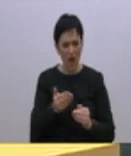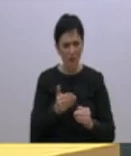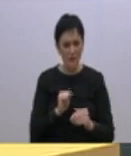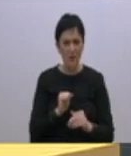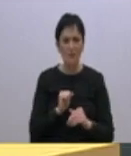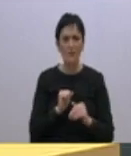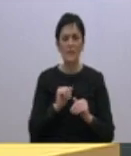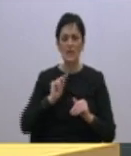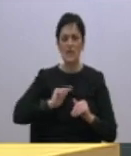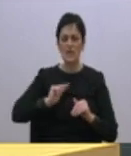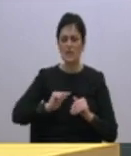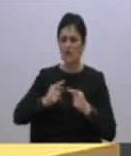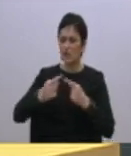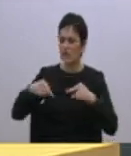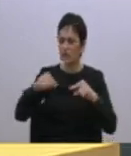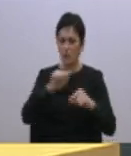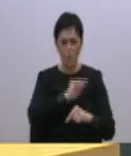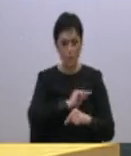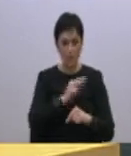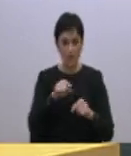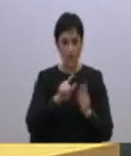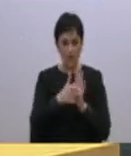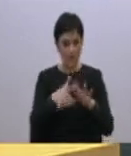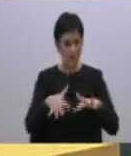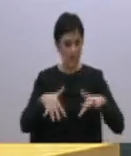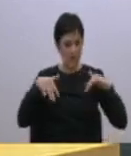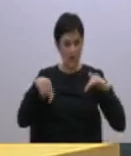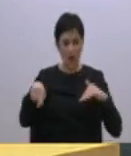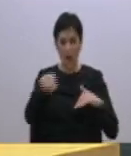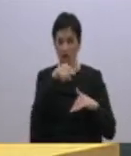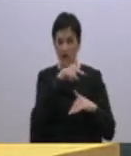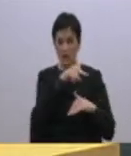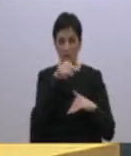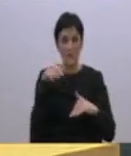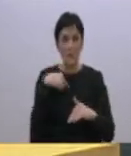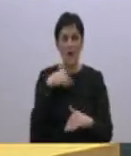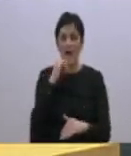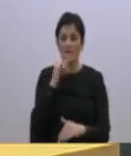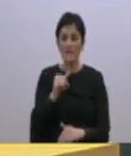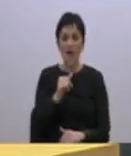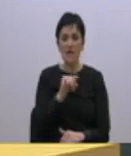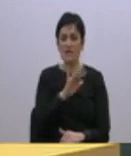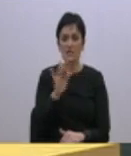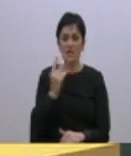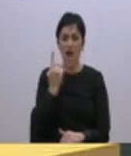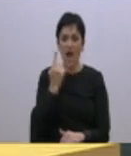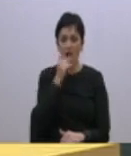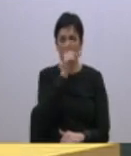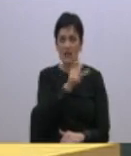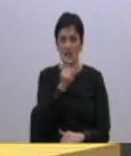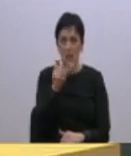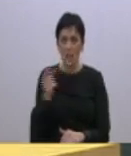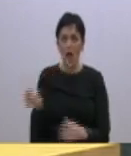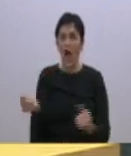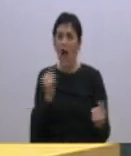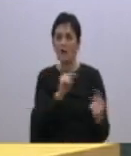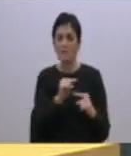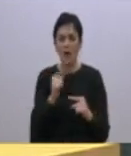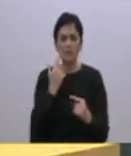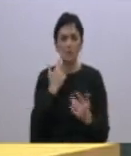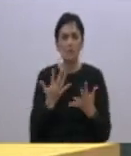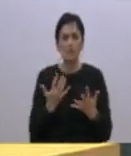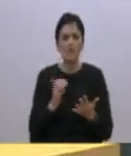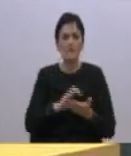ინსტიტუტებში მომუშავეები და ამ დარბაზში მე ვერ ვხედავ ვერც ერთ ადამიანს და ყველას ისე ერთნაირად არ ვიცი რომ ცხადია კოლეგებს